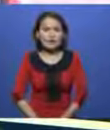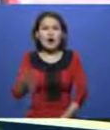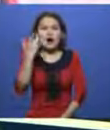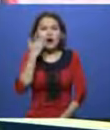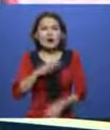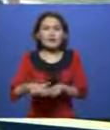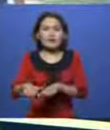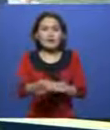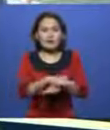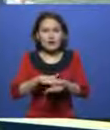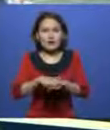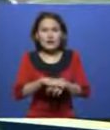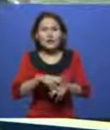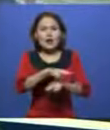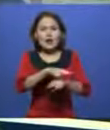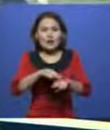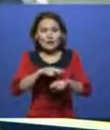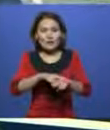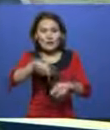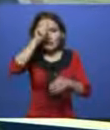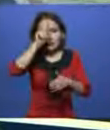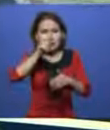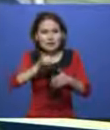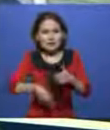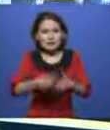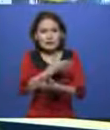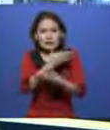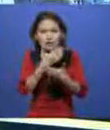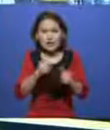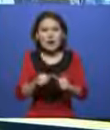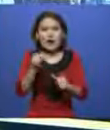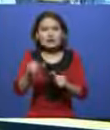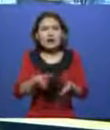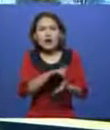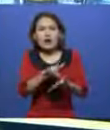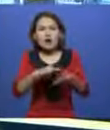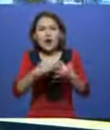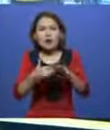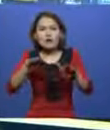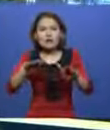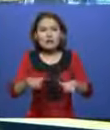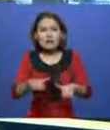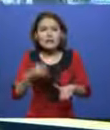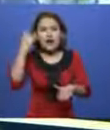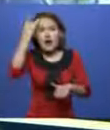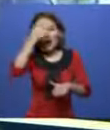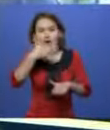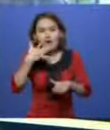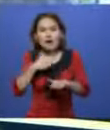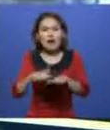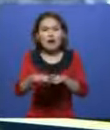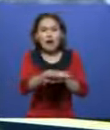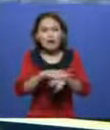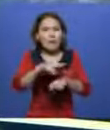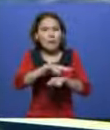Ақш халқының қорғау қызметкерлеріне деген сенімі сетінеп барады. Әсіресе қала мен ауылды жерлерде тұратын қара нәсілді халықтың полицияға